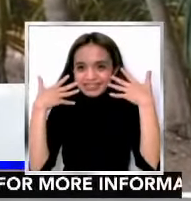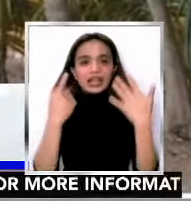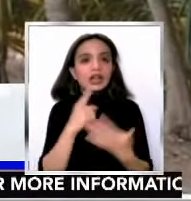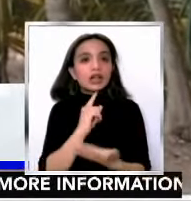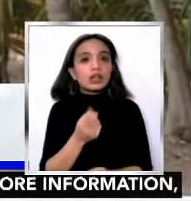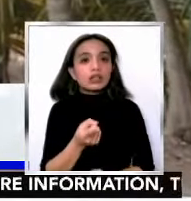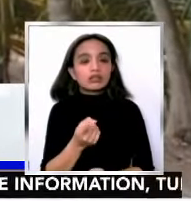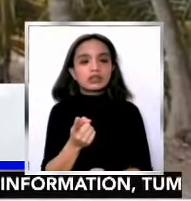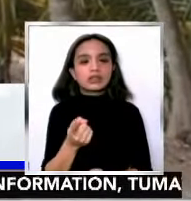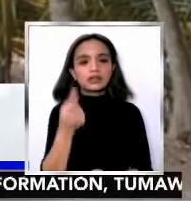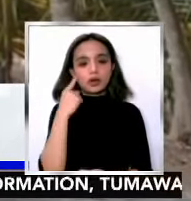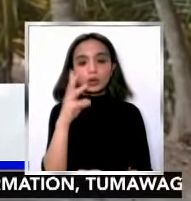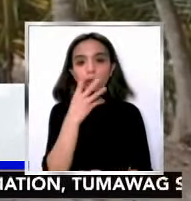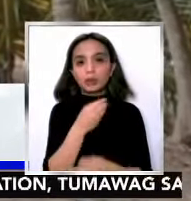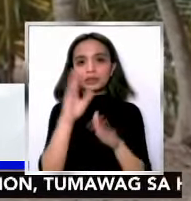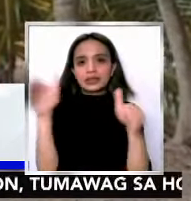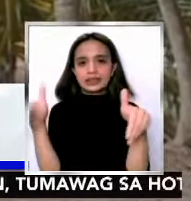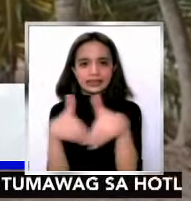mga ikakasal.